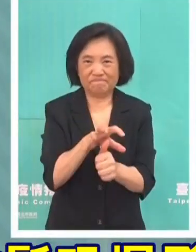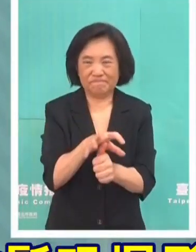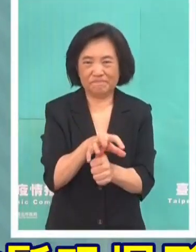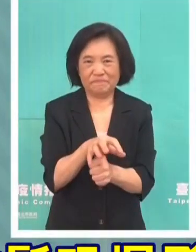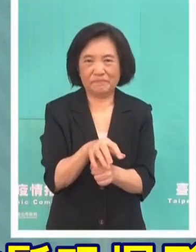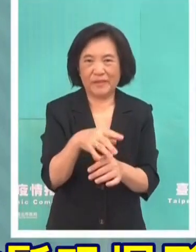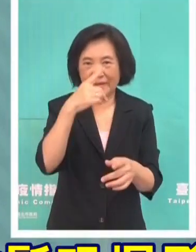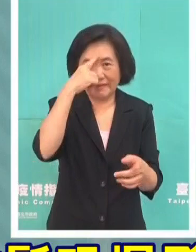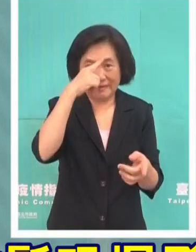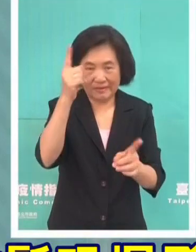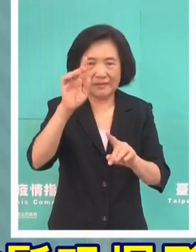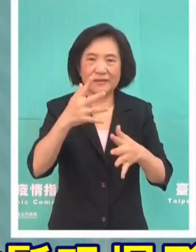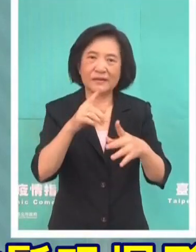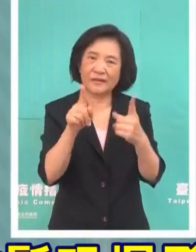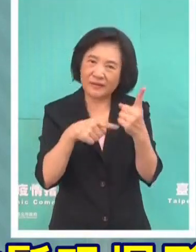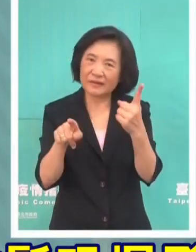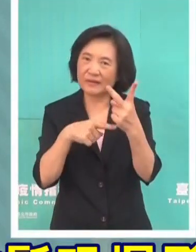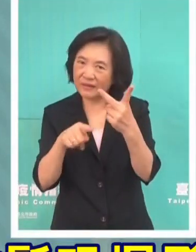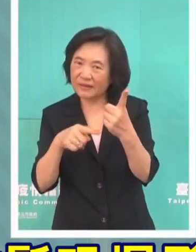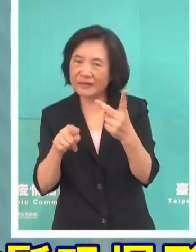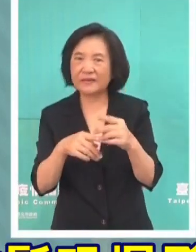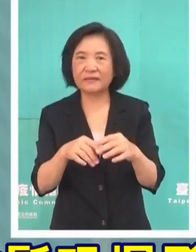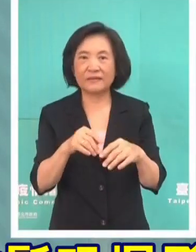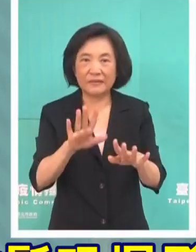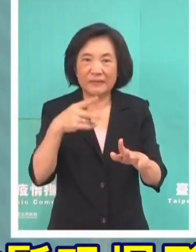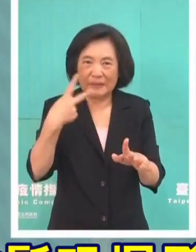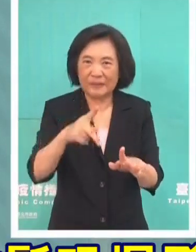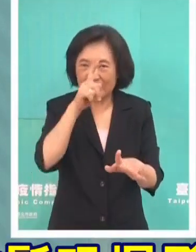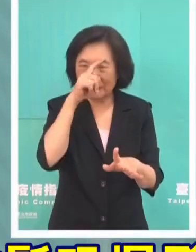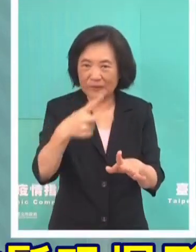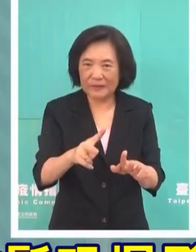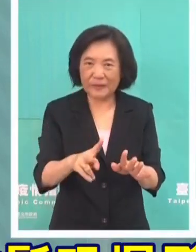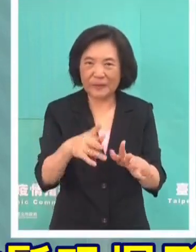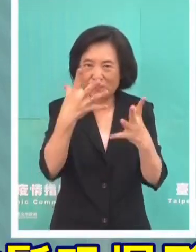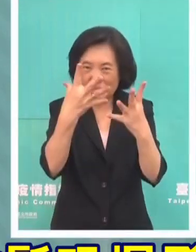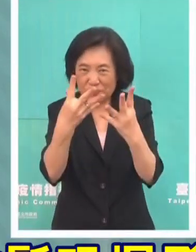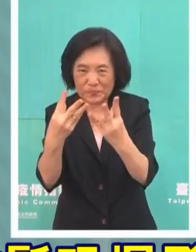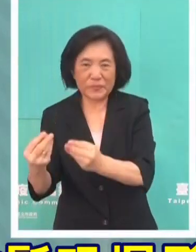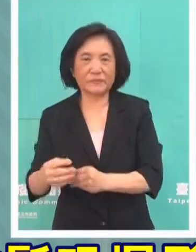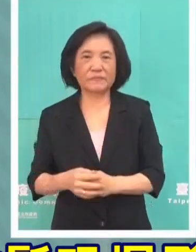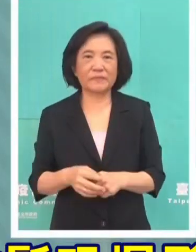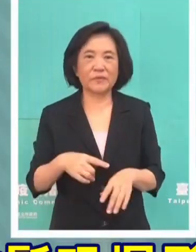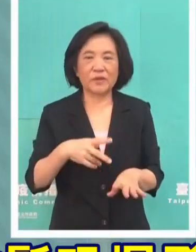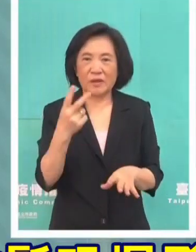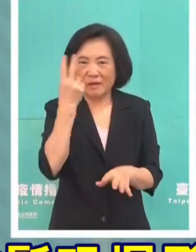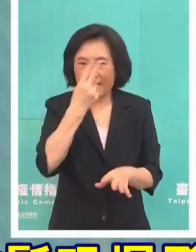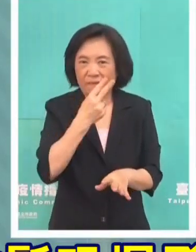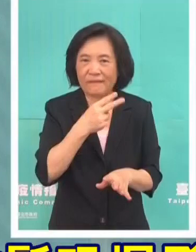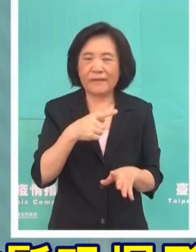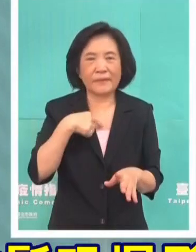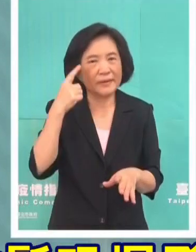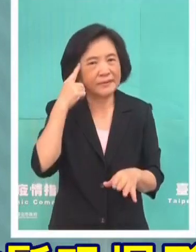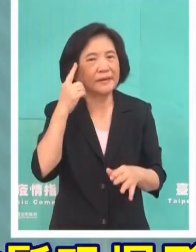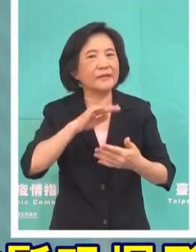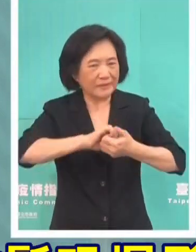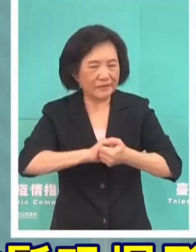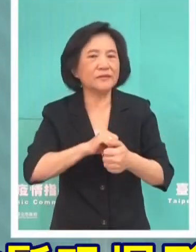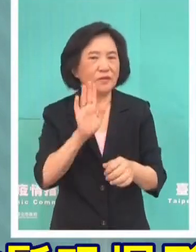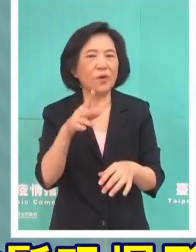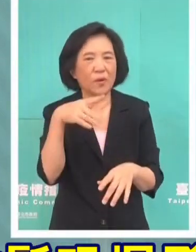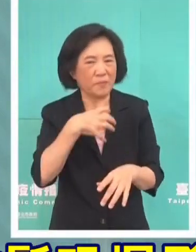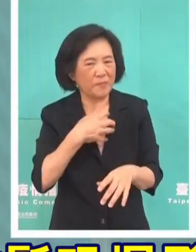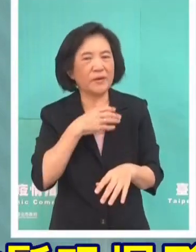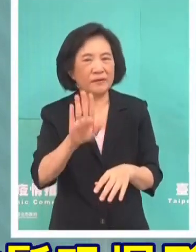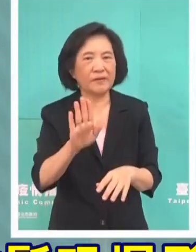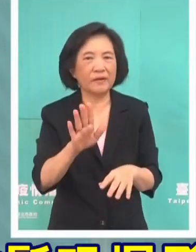一到两个，现在要往更进一步。所以我倒觉得这样呢，一个危险的程度哈，还是一样，我们会还